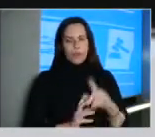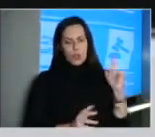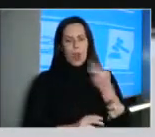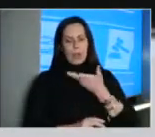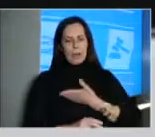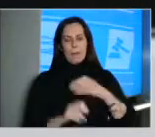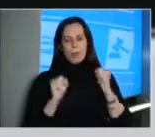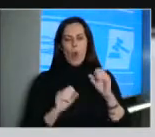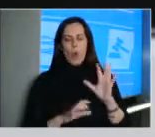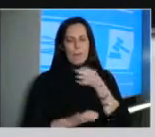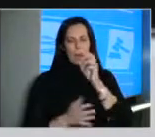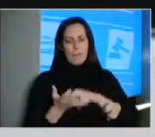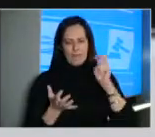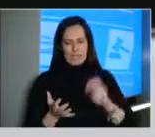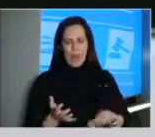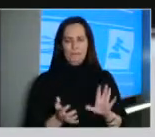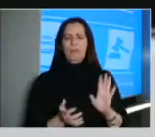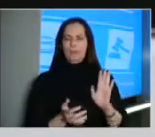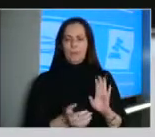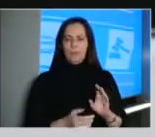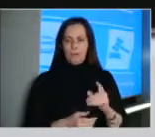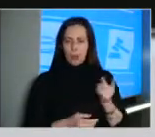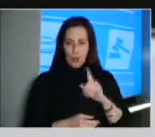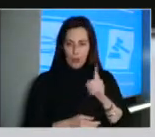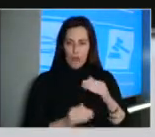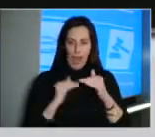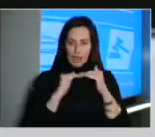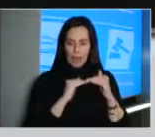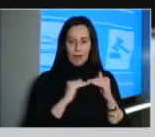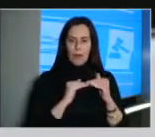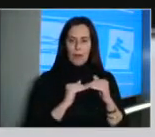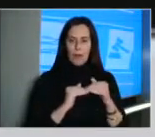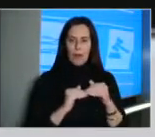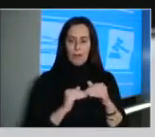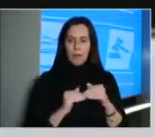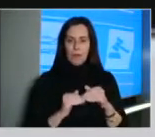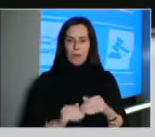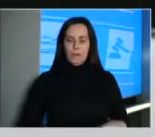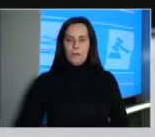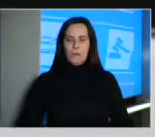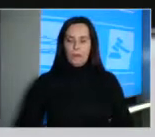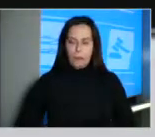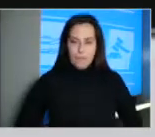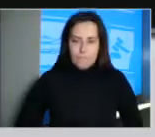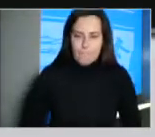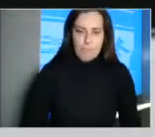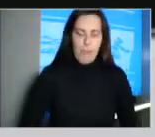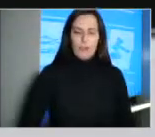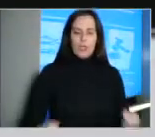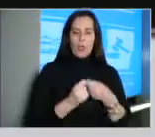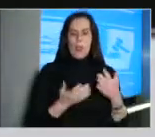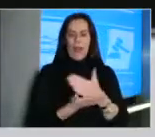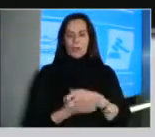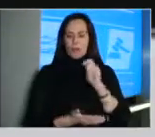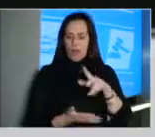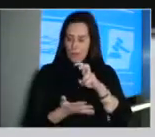מקבלים קצבת זקנה בגיל ביטחון, מסוים. לא רשת ביטחון. לא, היא לא חייבת להיות אחידה. אהה. יכולה אוקיי. להיות מותנית בהכנסה, אבל זה לא מותנה הכנסה. אתה